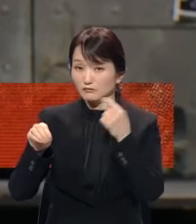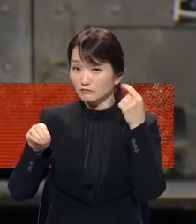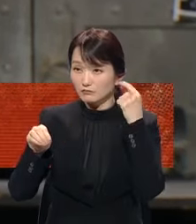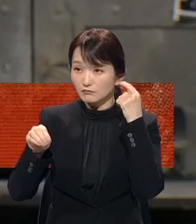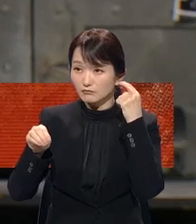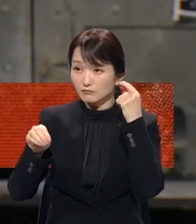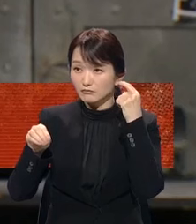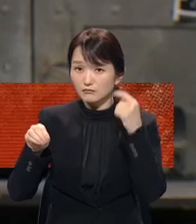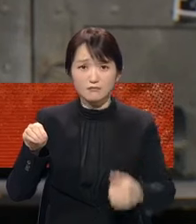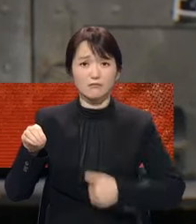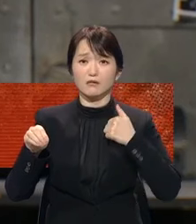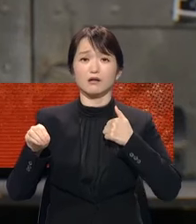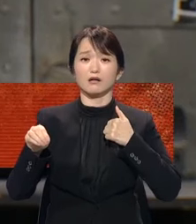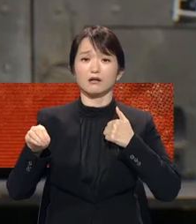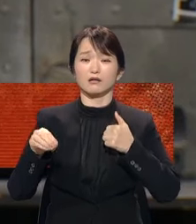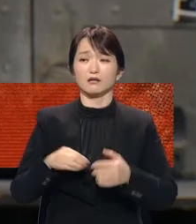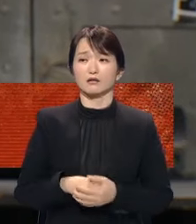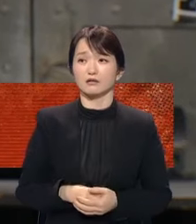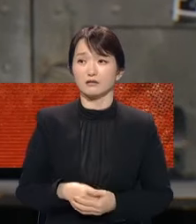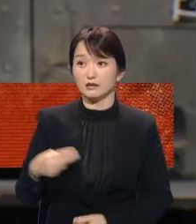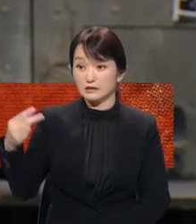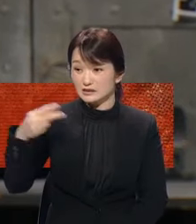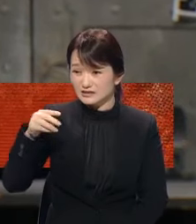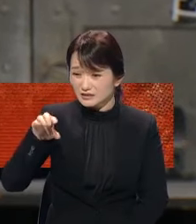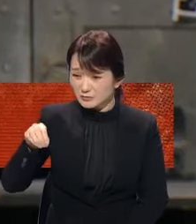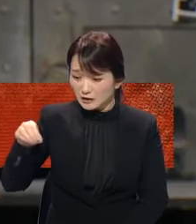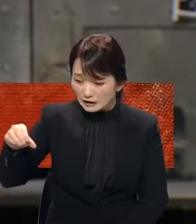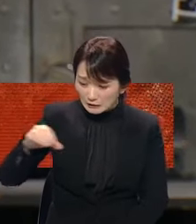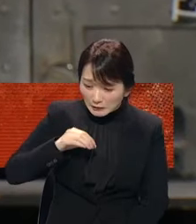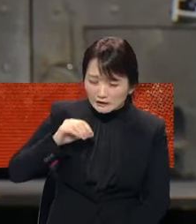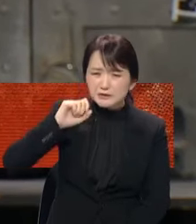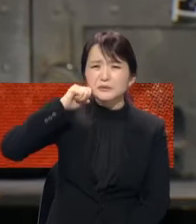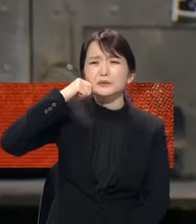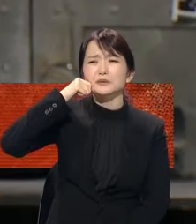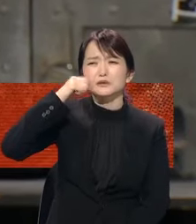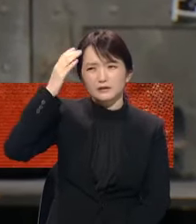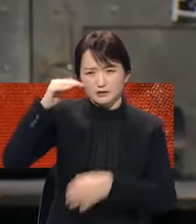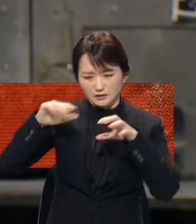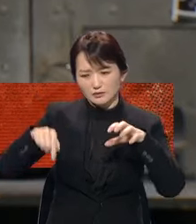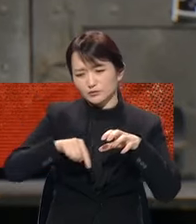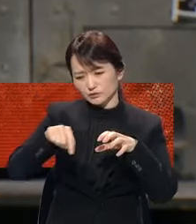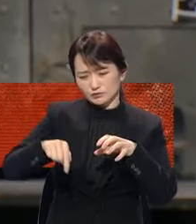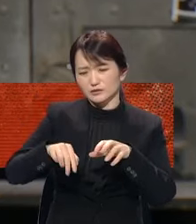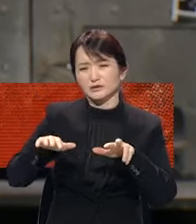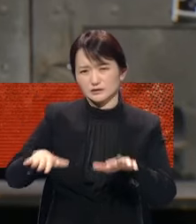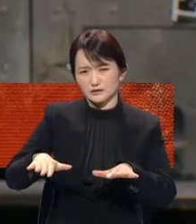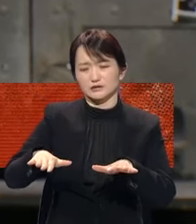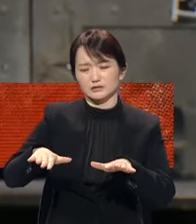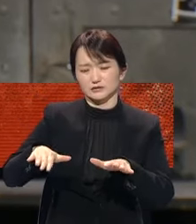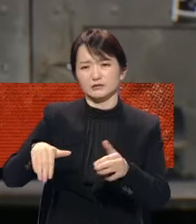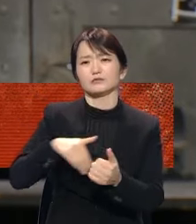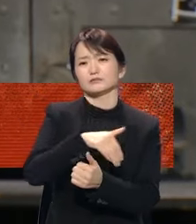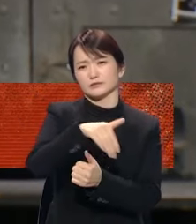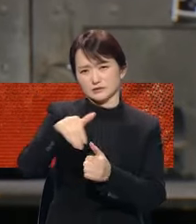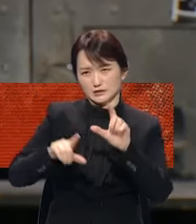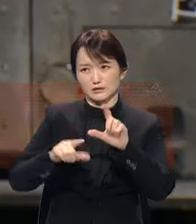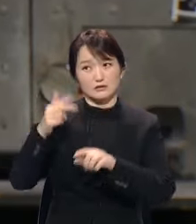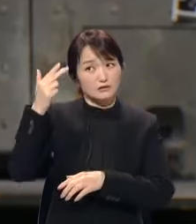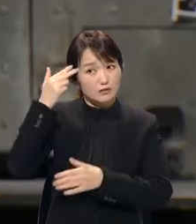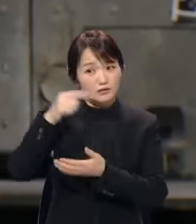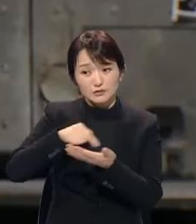정말 화나시겠지만 2천만 원 받기도 어려운 게 사실은 대한민국에서는 현실입니다. 아... 정신적 피해에 대해서는.